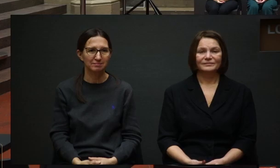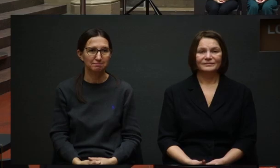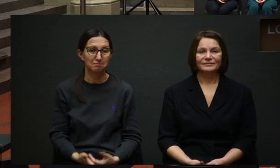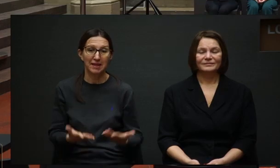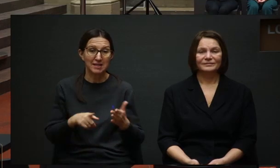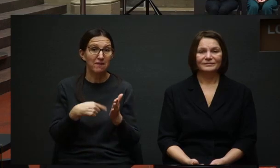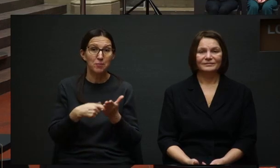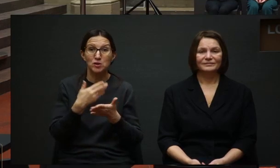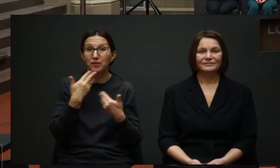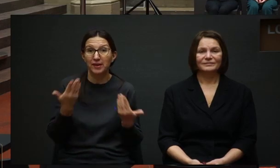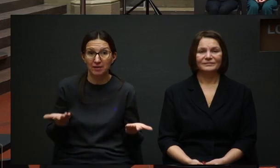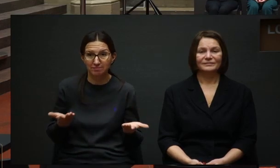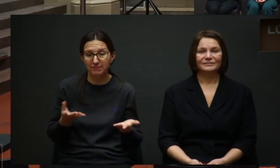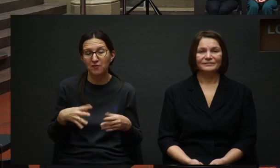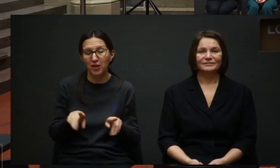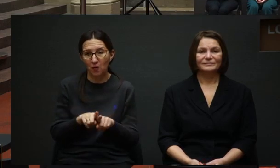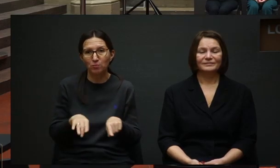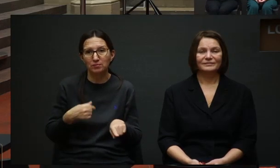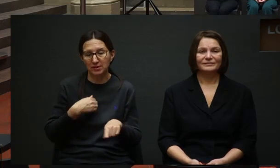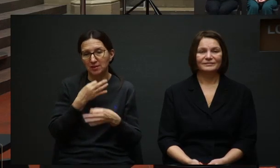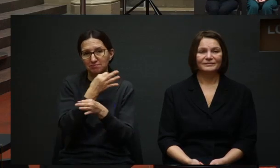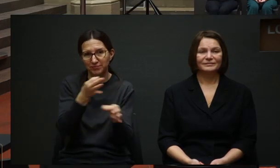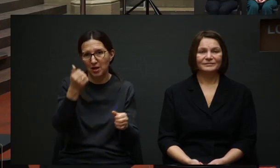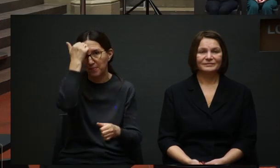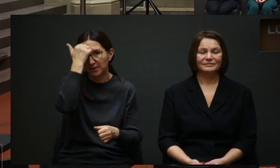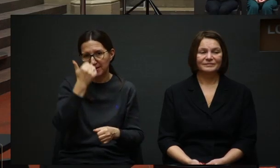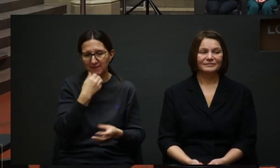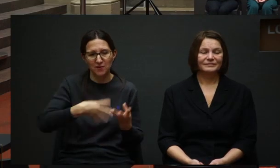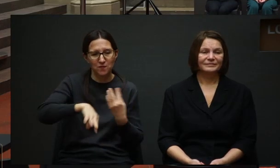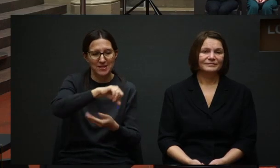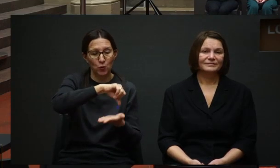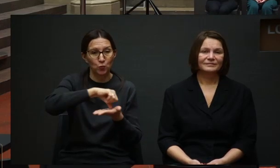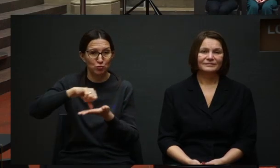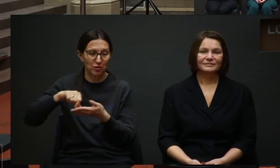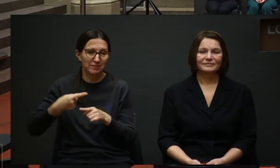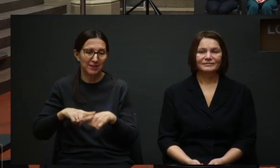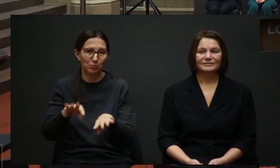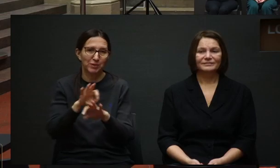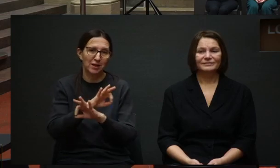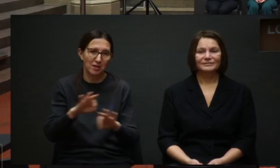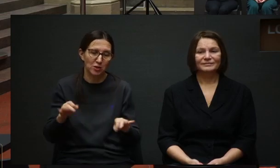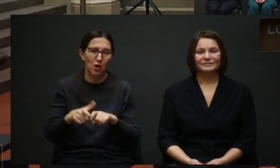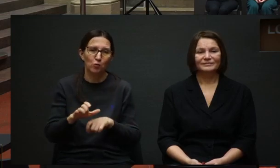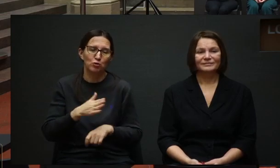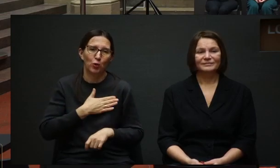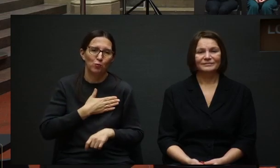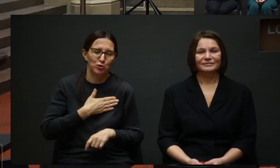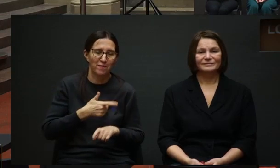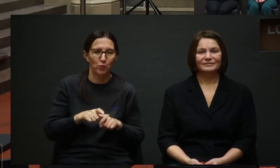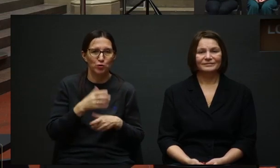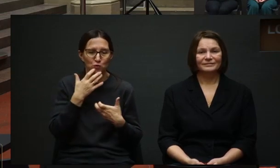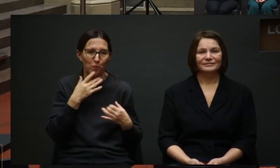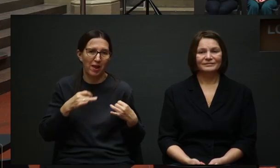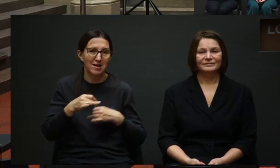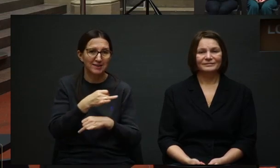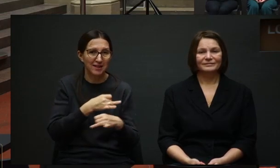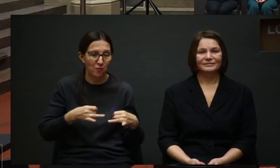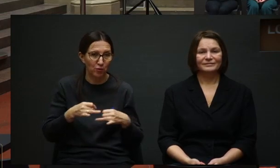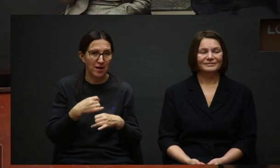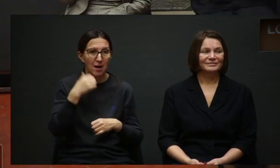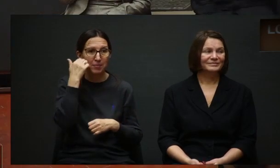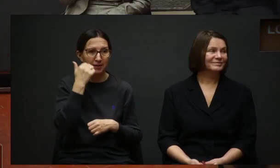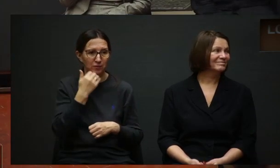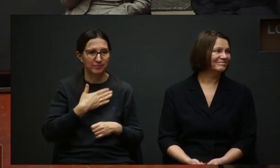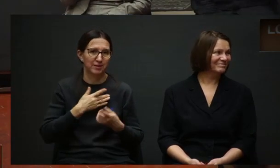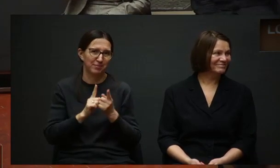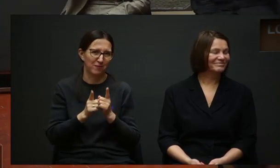Если вопросов нет, тогда мне остается поблагодарить всех наших участников за этот прекрасный, очень душевный, очень теплый разговор. Я благодарю